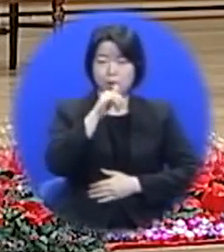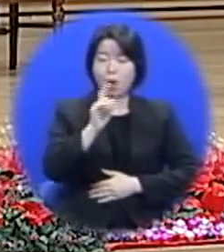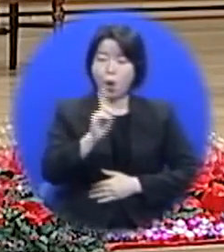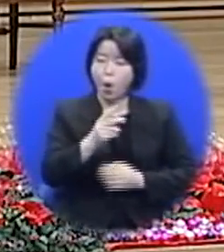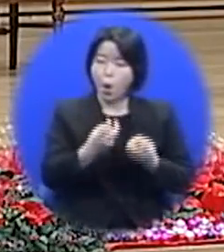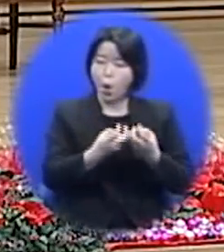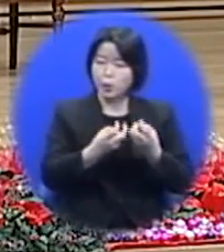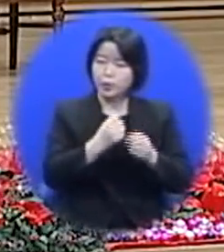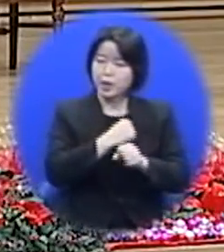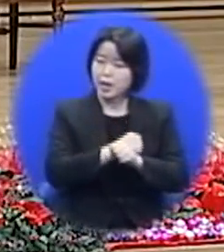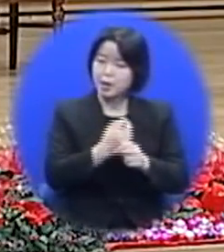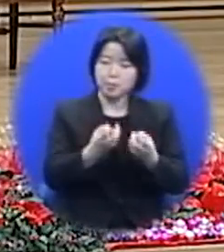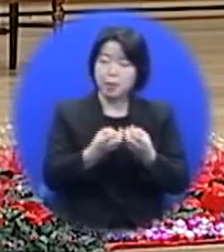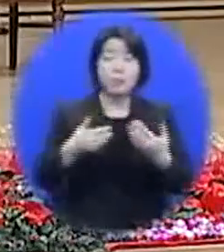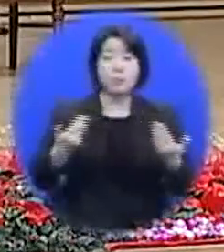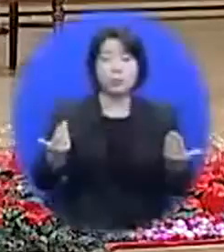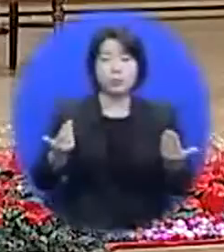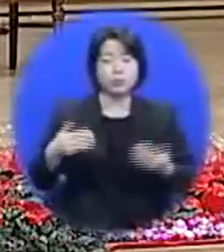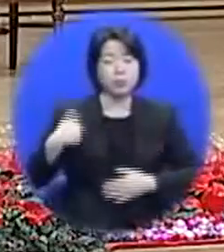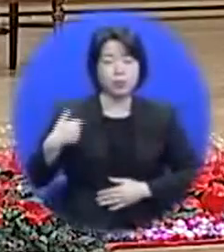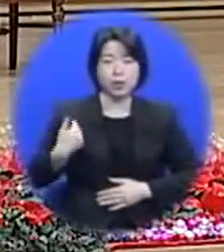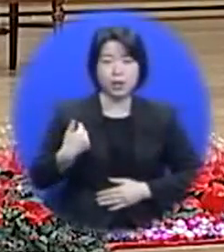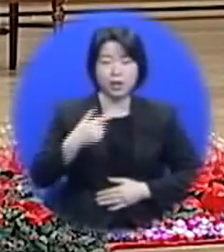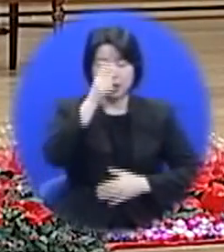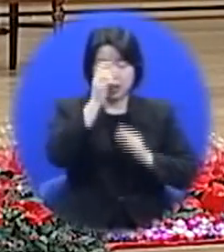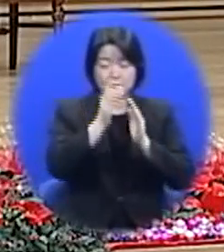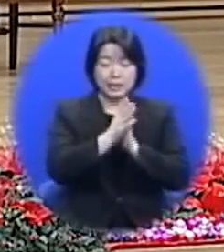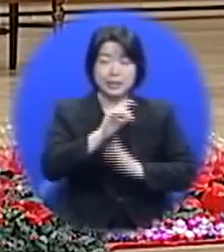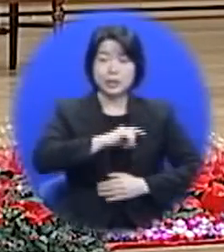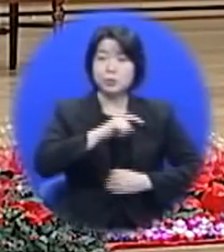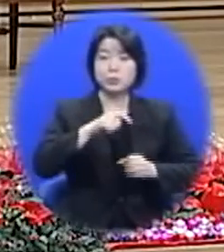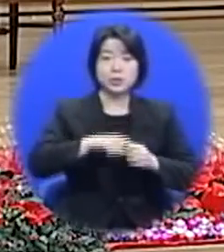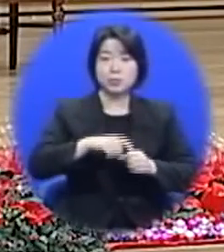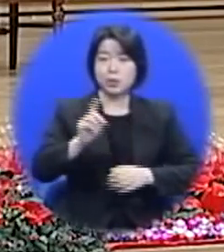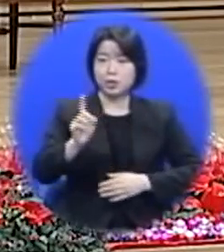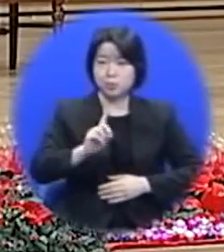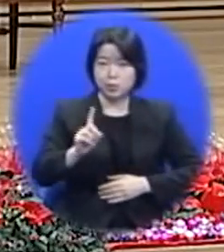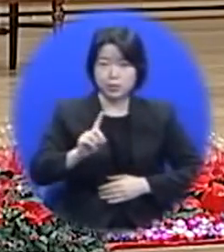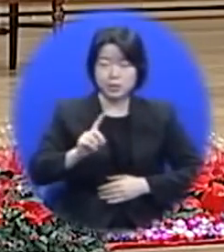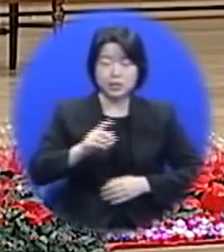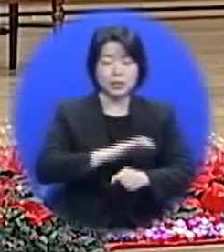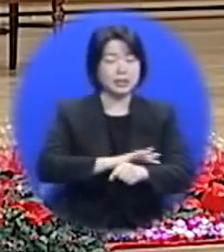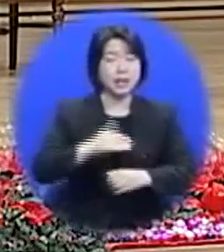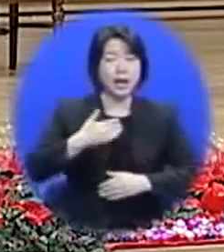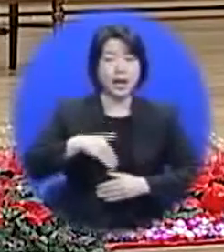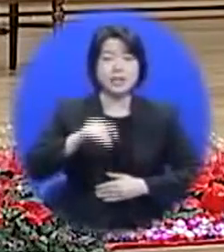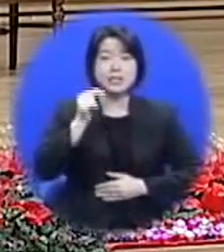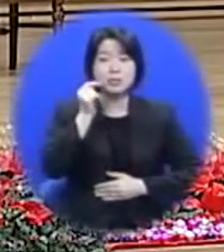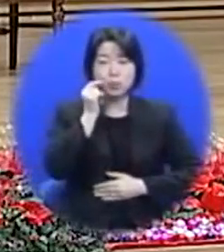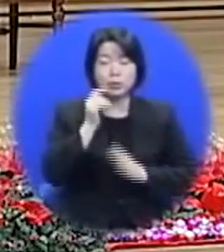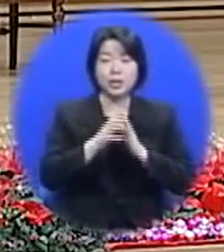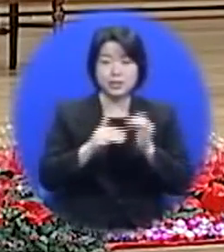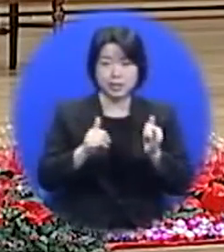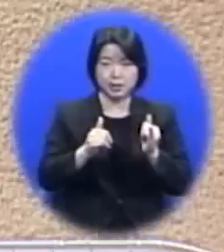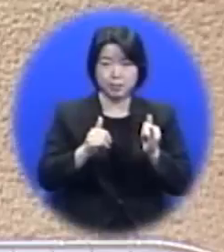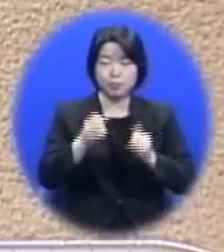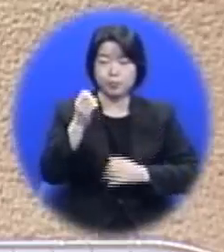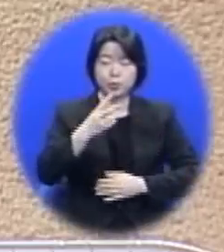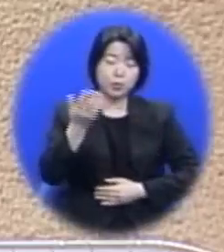되는지도 모르겠고, 또 기도 제목이 솔직히 뭔지도 잘 알지도 못하는 분, 또는 전에 기도를